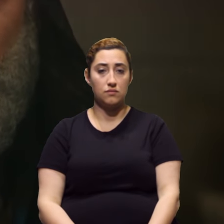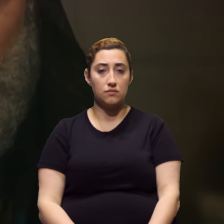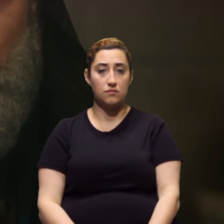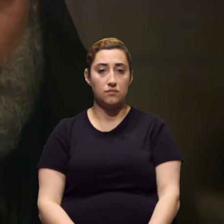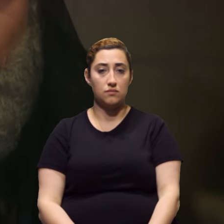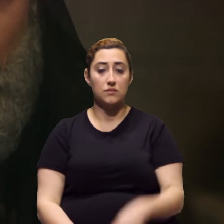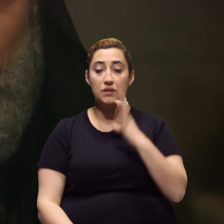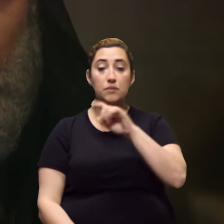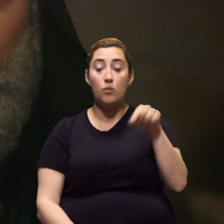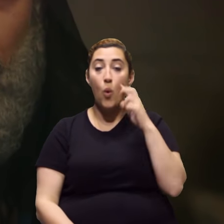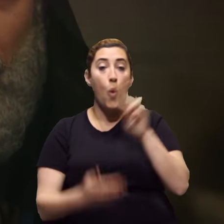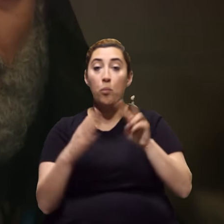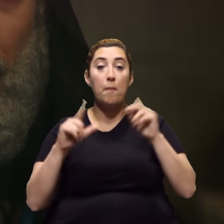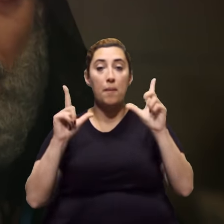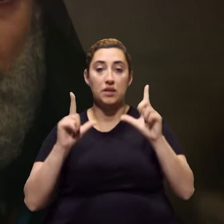Kimse duymamalı bunları.